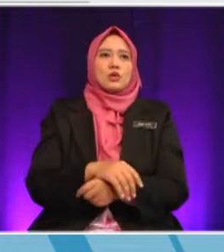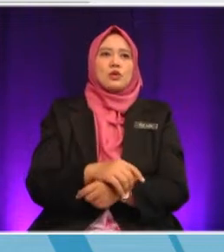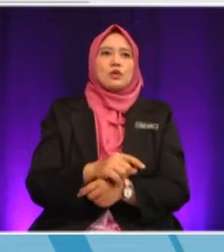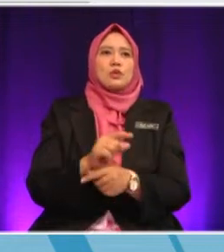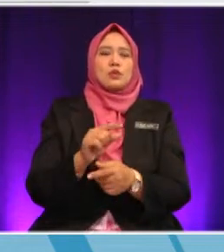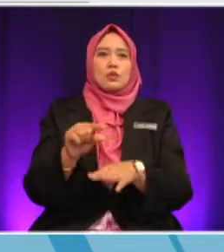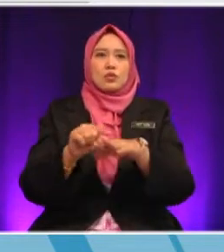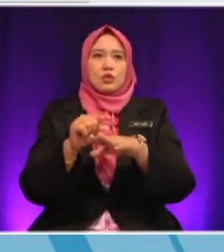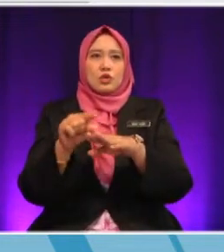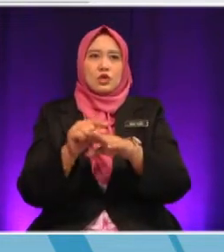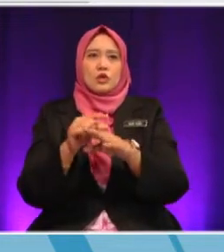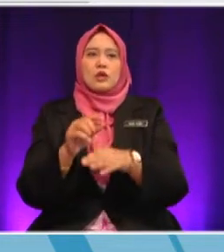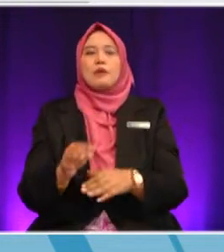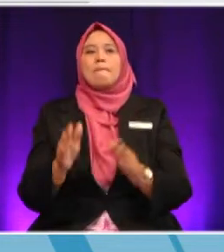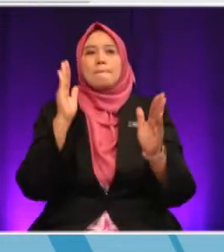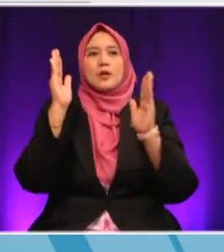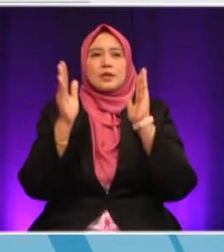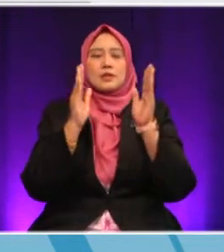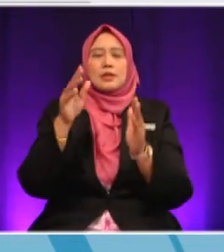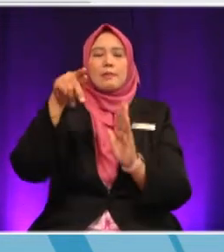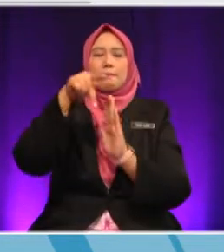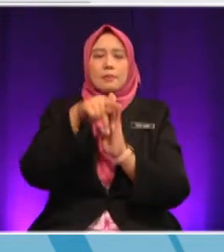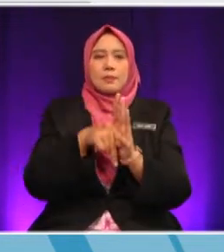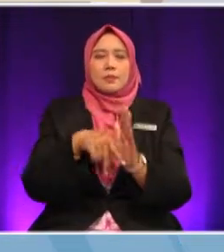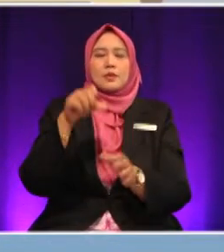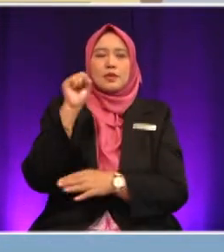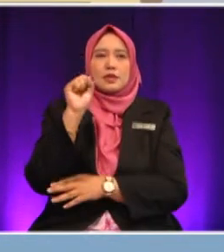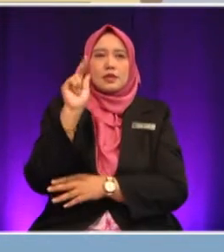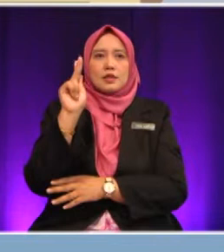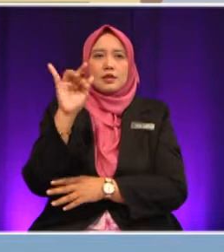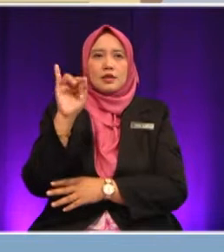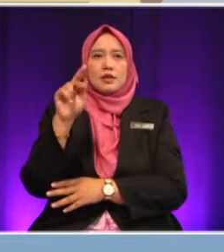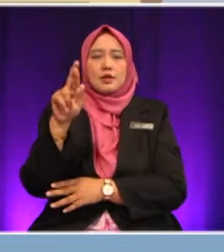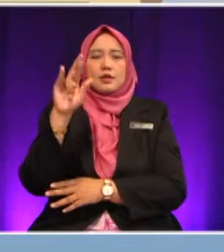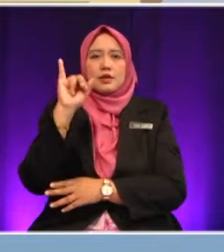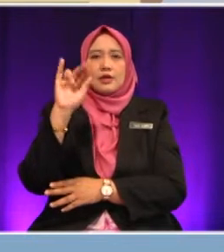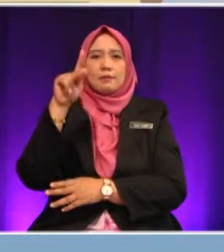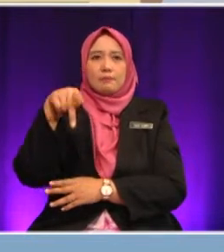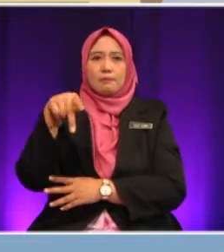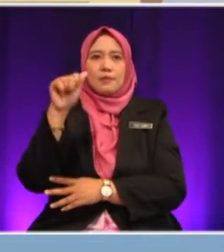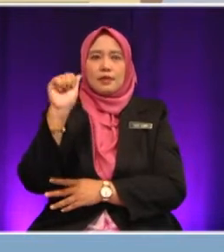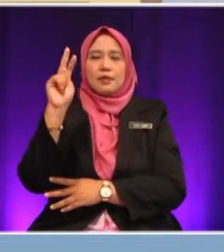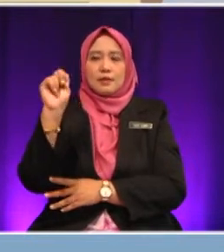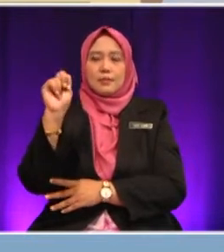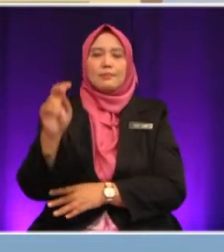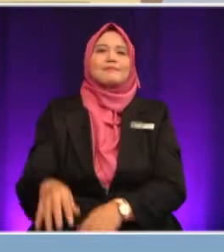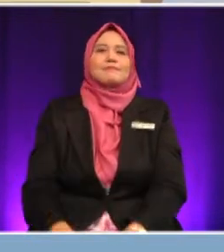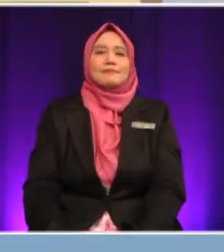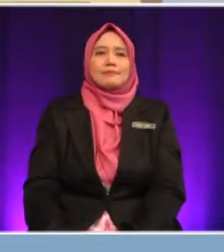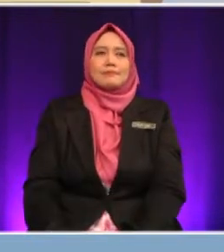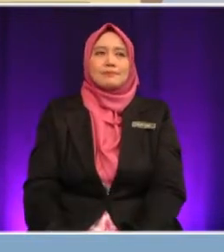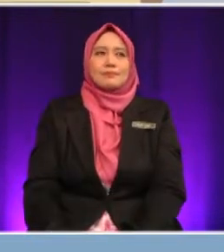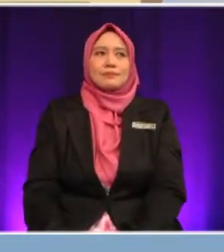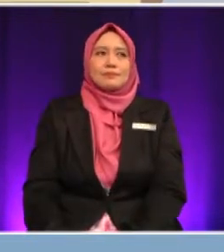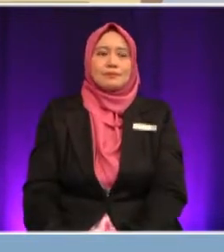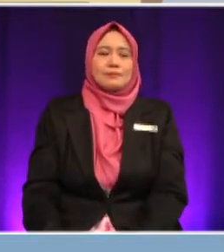ada HAM Hai Adam Jawa Hai Ichsan bangun namun sebab aja HAM